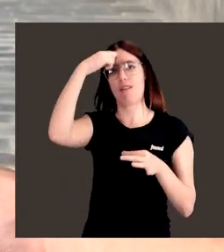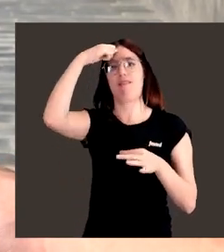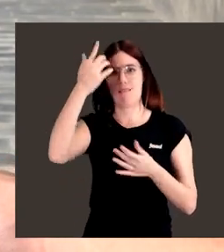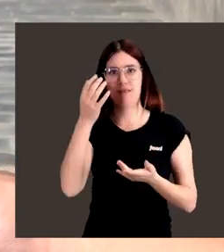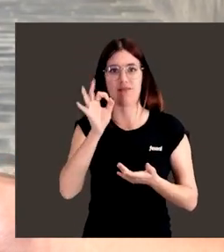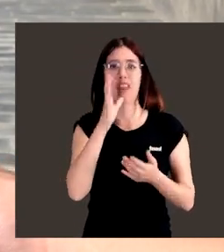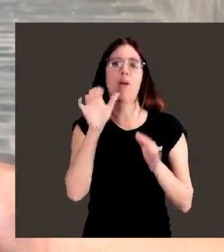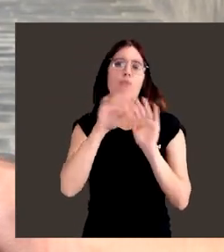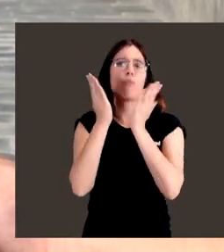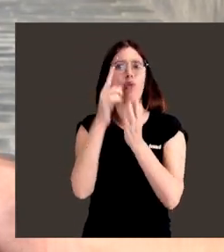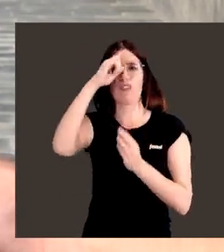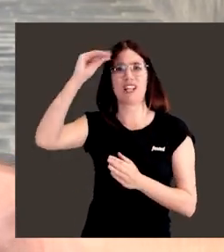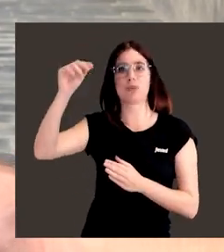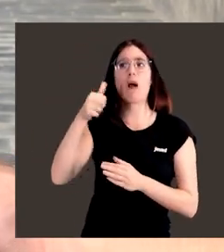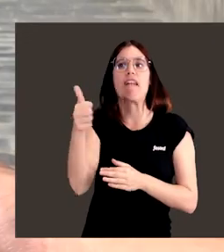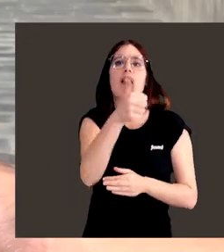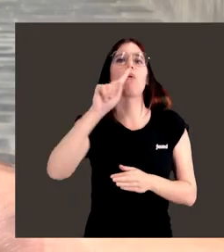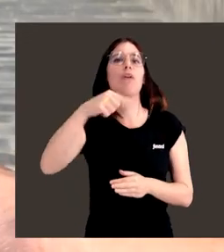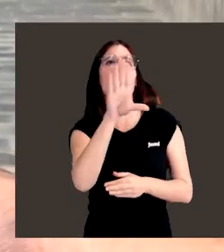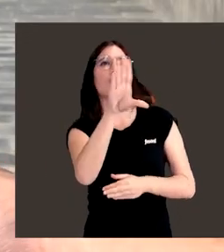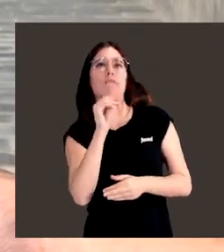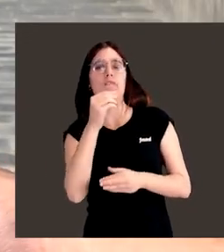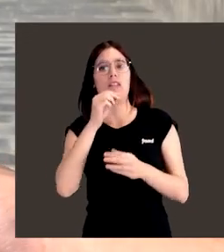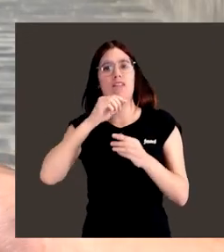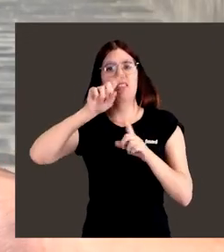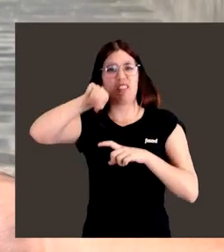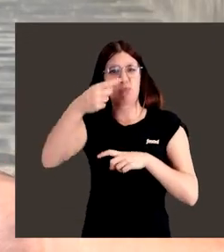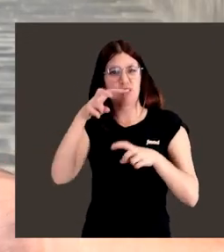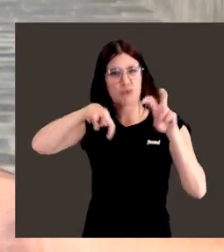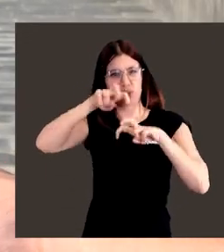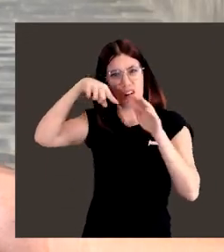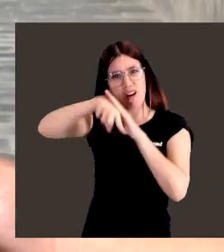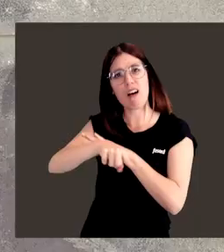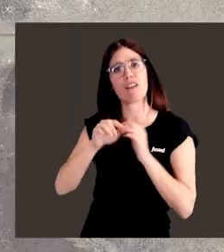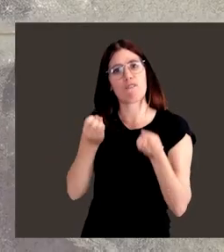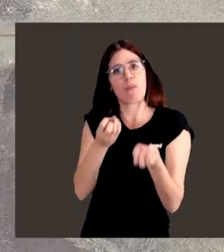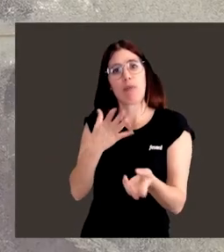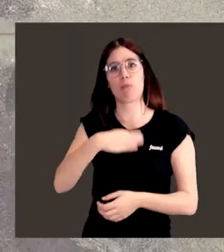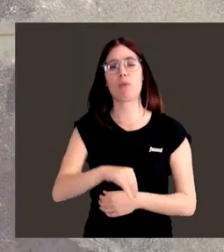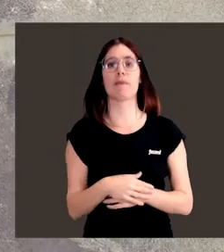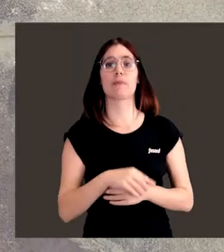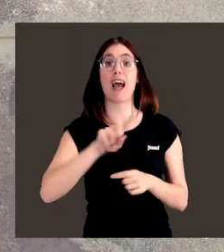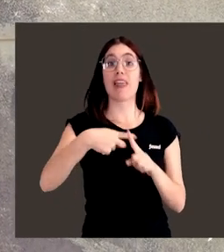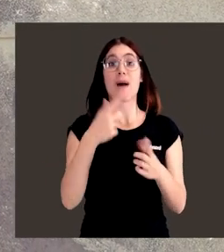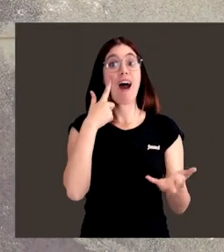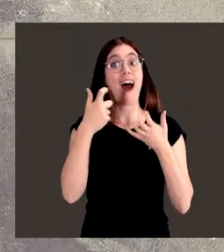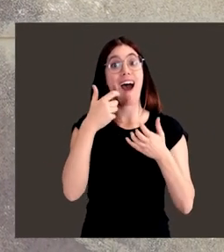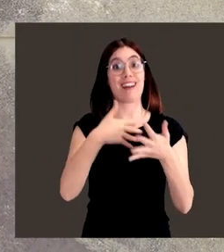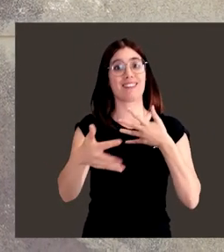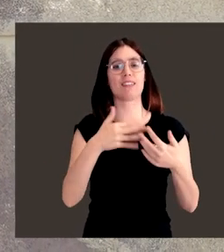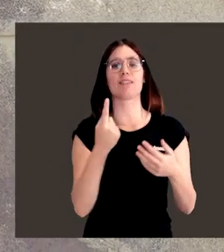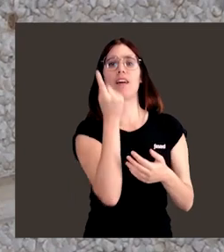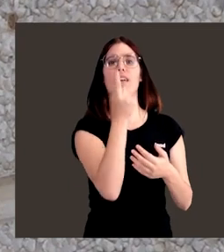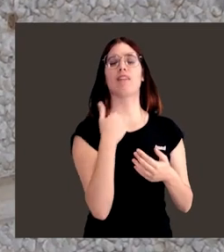pertany a alguna cosa del món intel·lectual i d'aquí ja cadascú pot anar buscant una mica més d'informació sobre ella. A més a més, l'artista li dona la